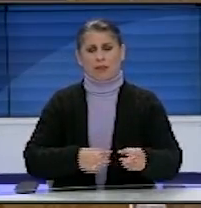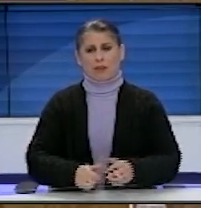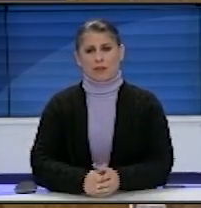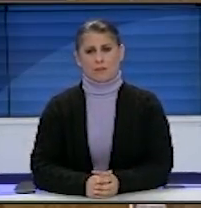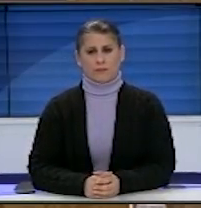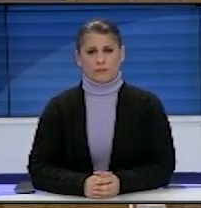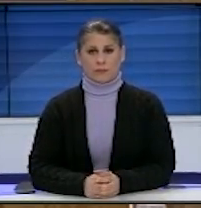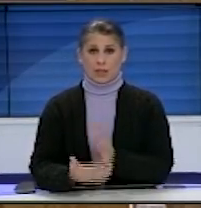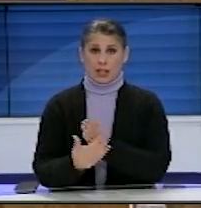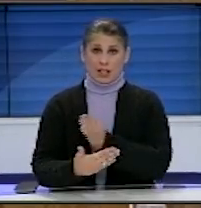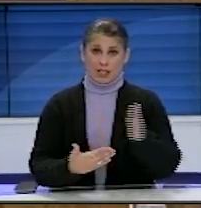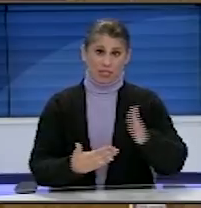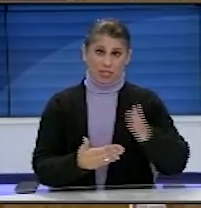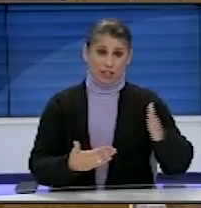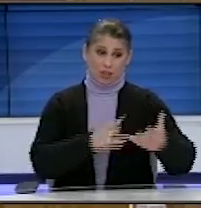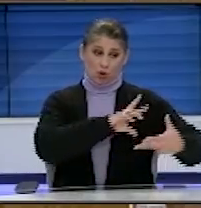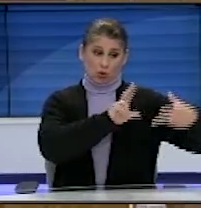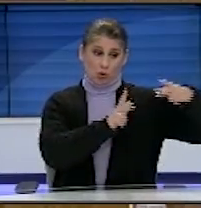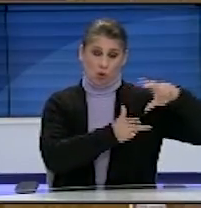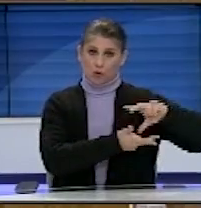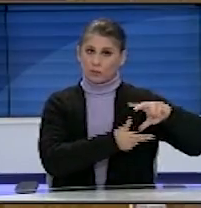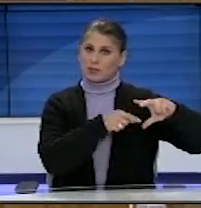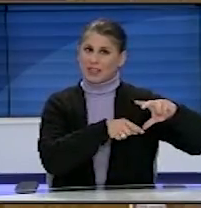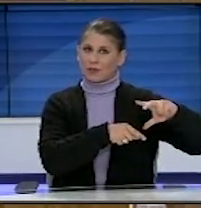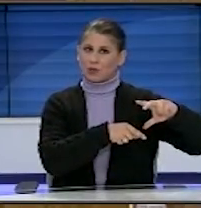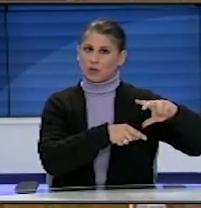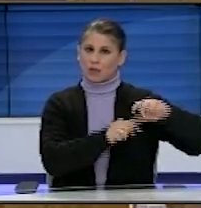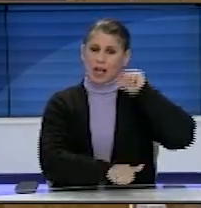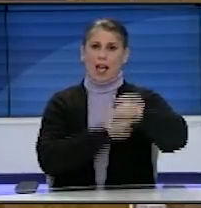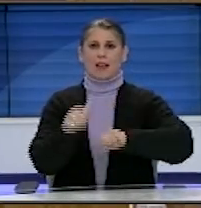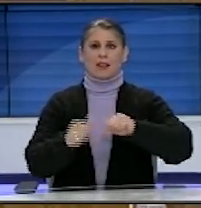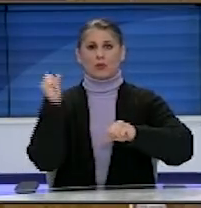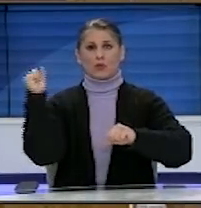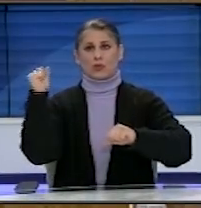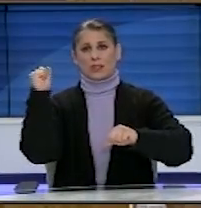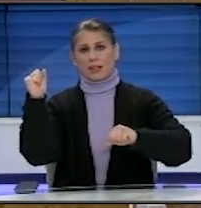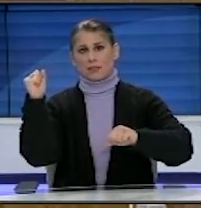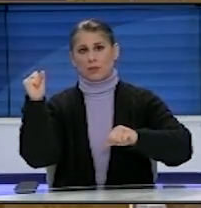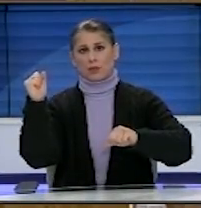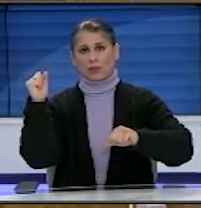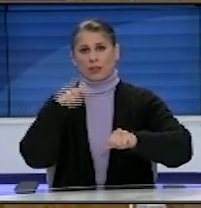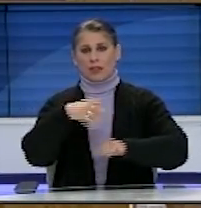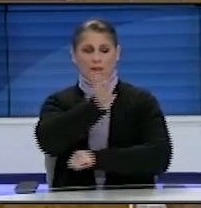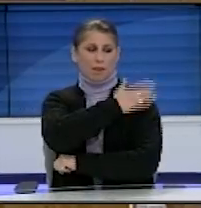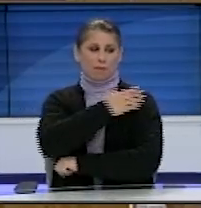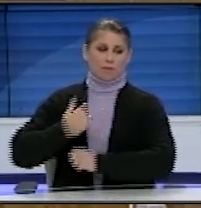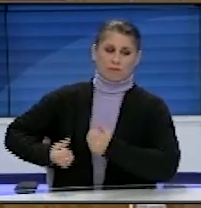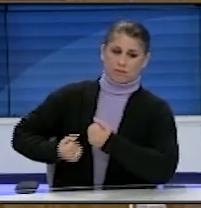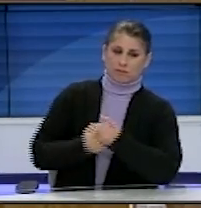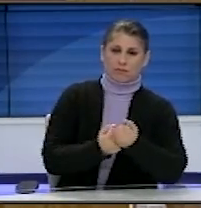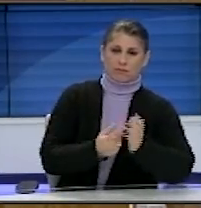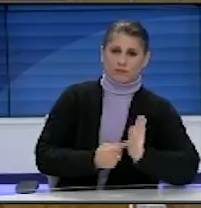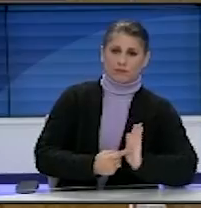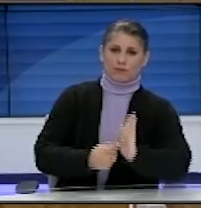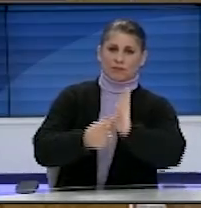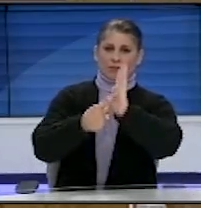περίφημος δυτικός σας κόσμος ήταν αυτός που ανέτρεψε το σοσιαλισμό και έβαλε πλάτη να αναδειχτούν